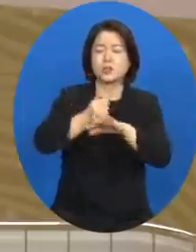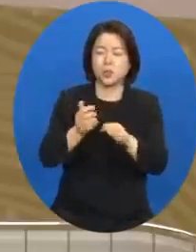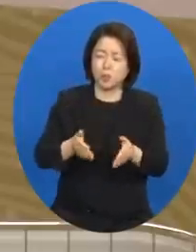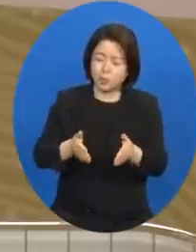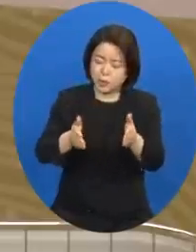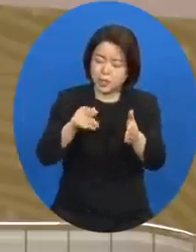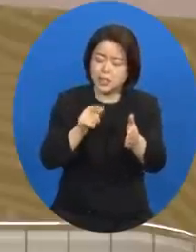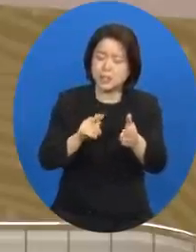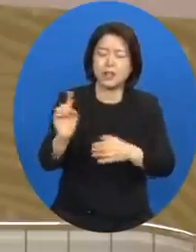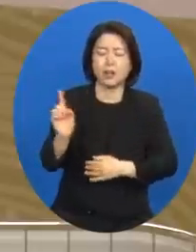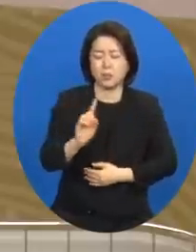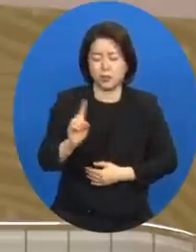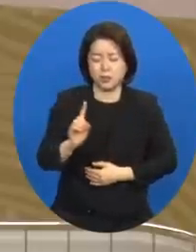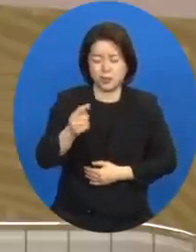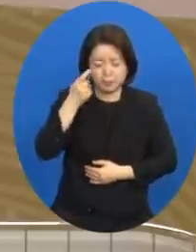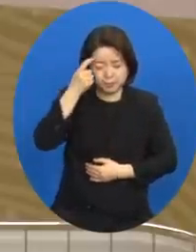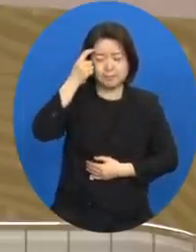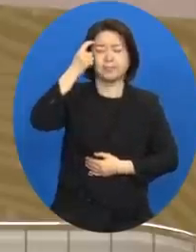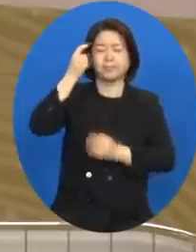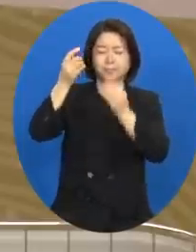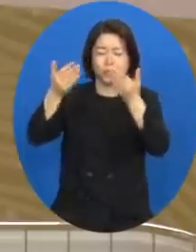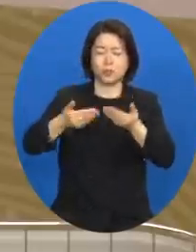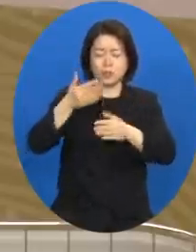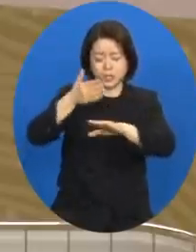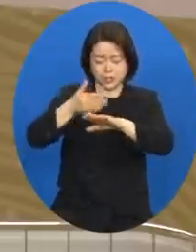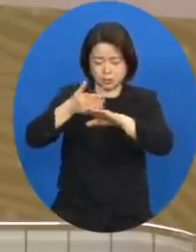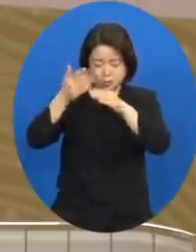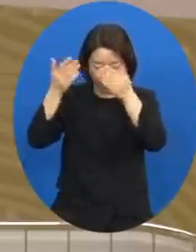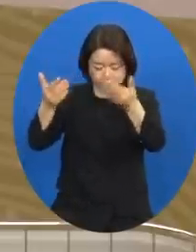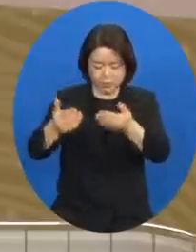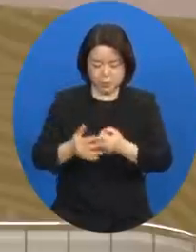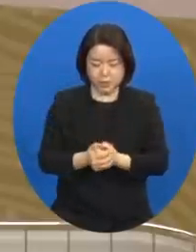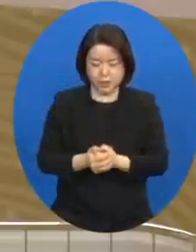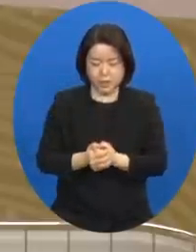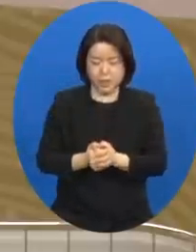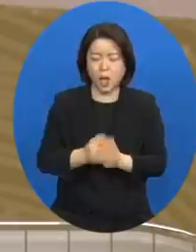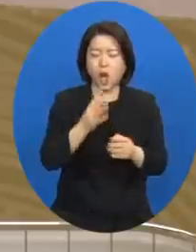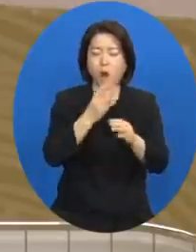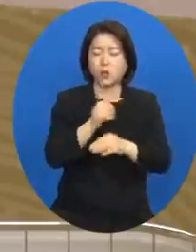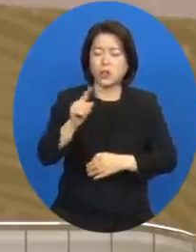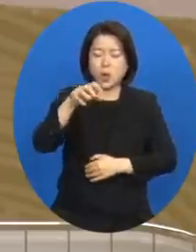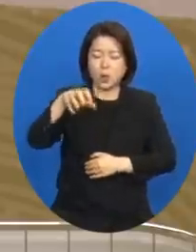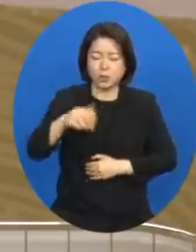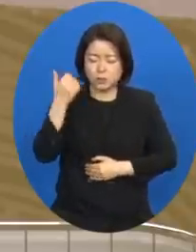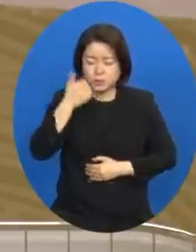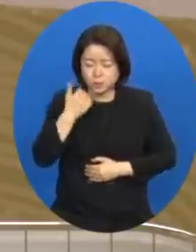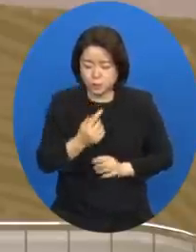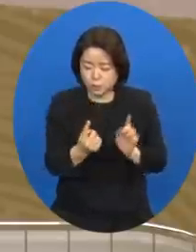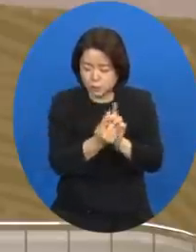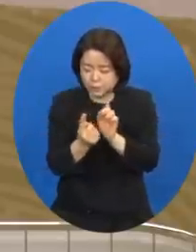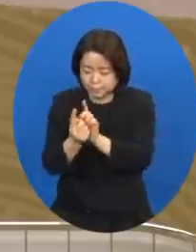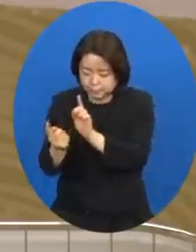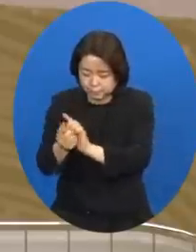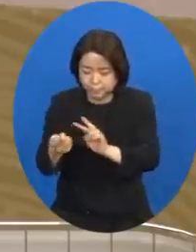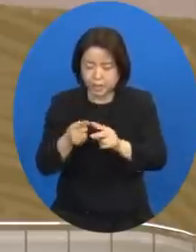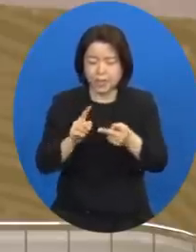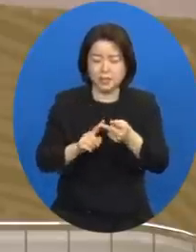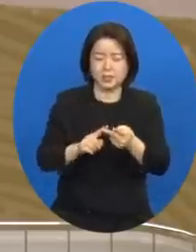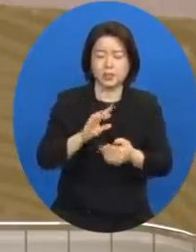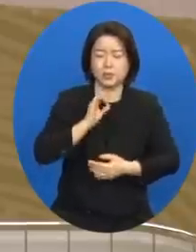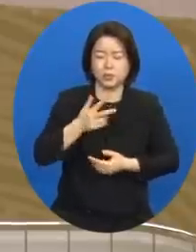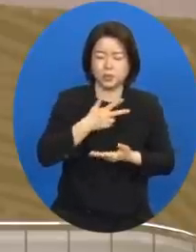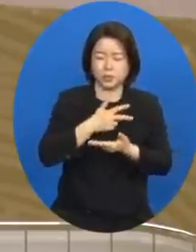무언지 깨우쳐 주시니 감사합니다. 언제 어디서 누구를 대하든지 오직 주